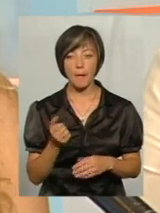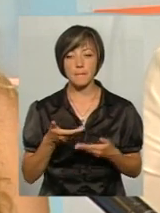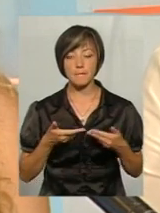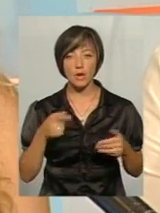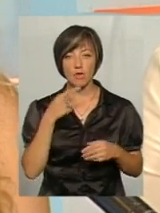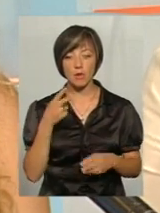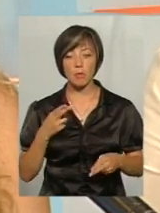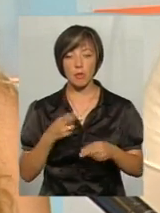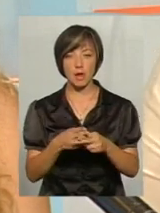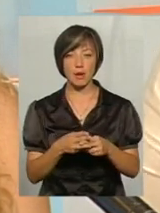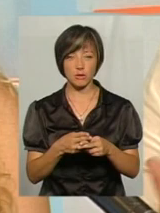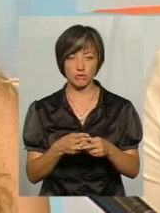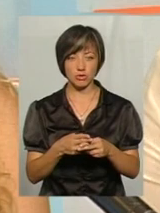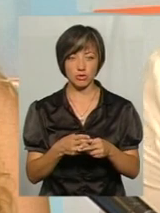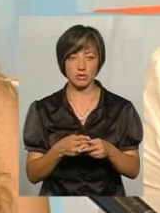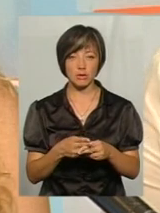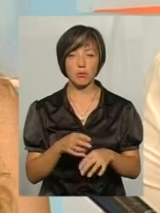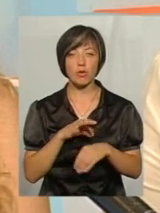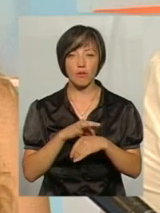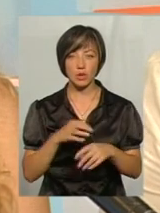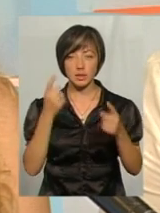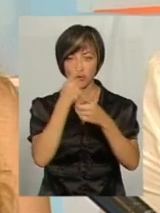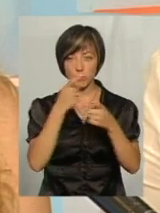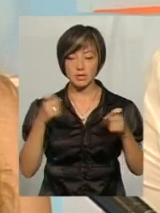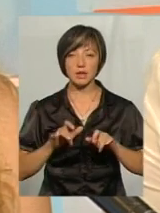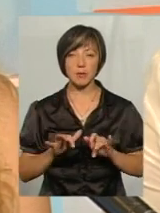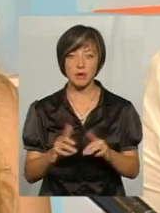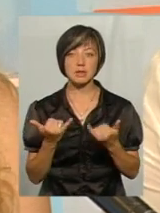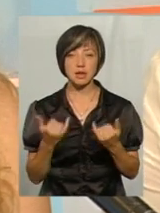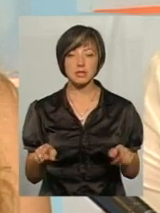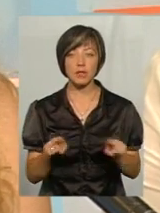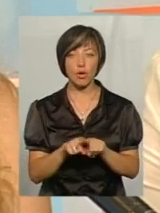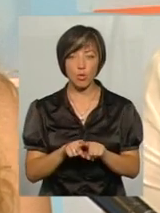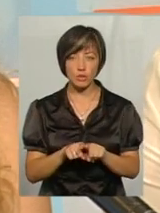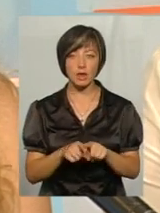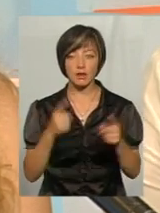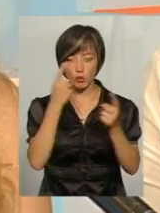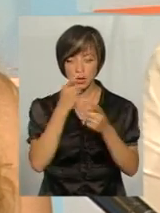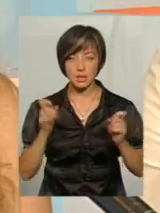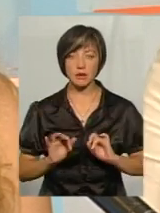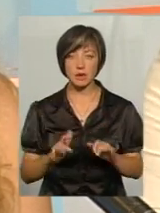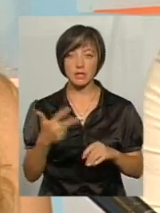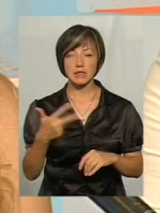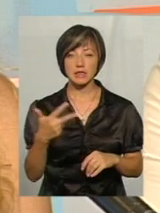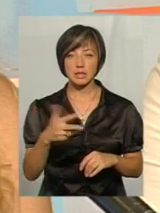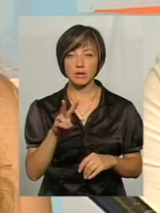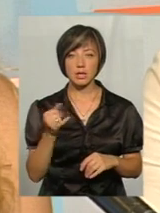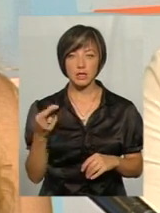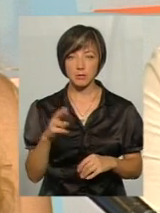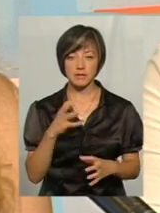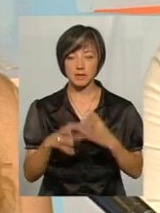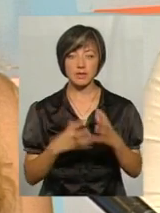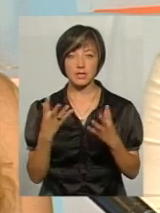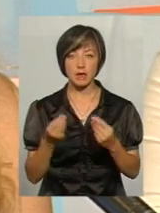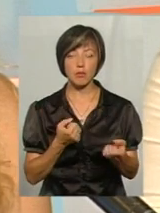про попередження. Проводяться інформаційні кампанії. Зараз також іде якраз інформаційна кампанія 30 липня, це Всесвітній